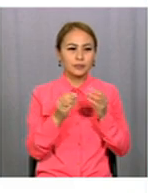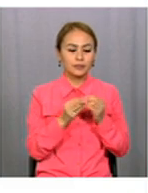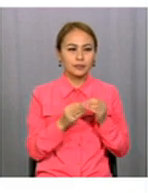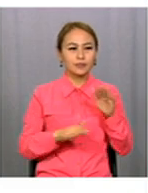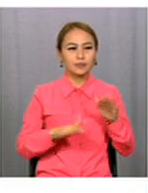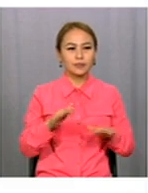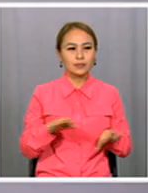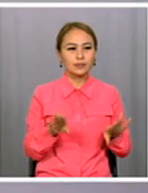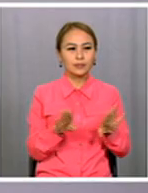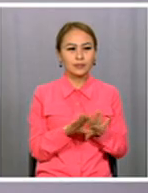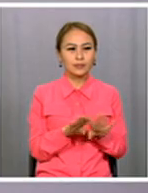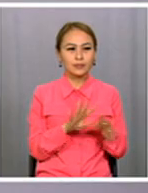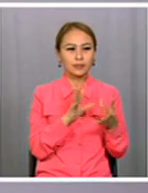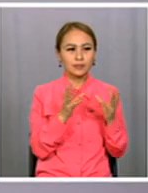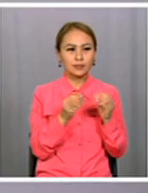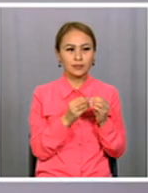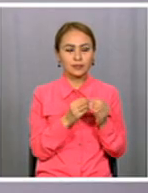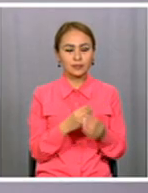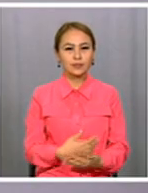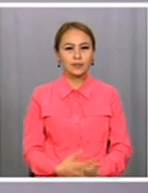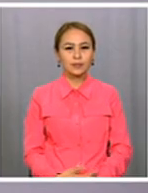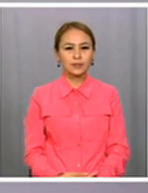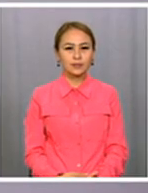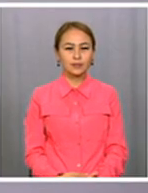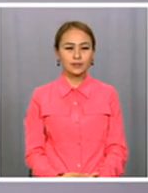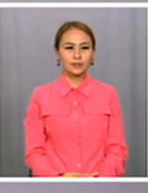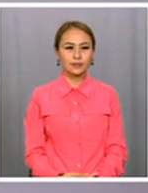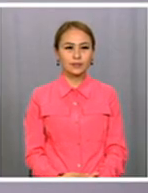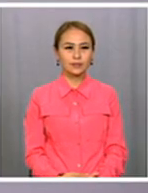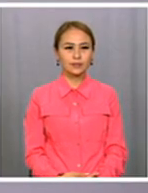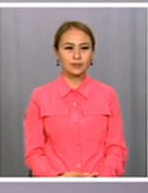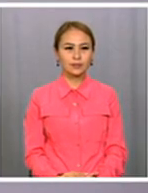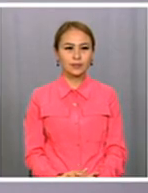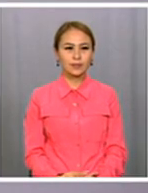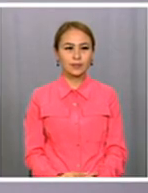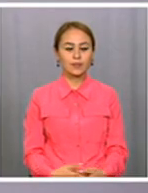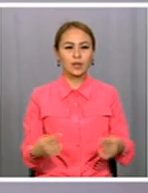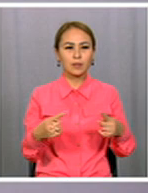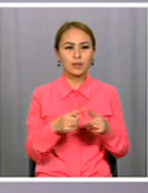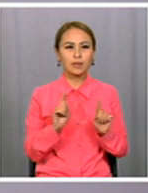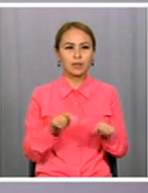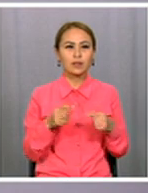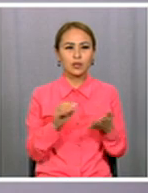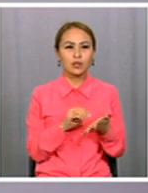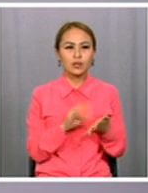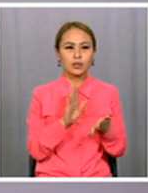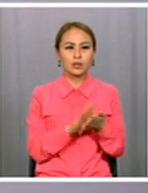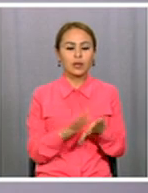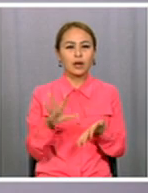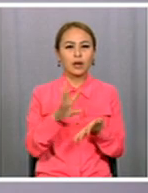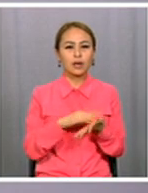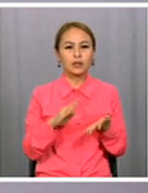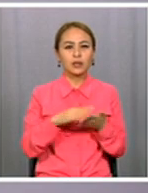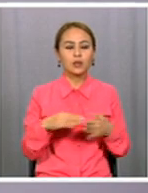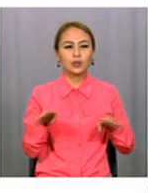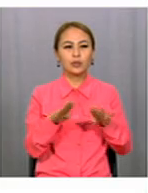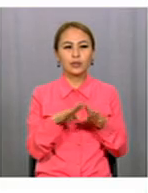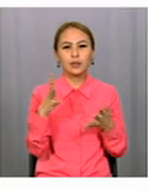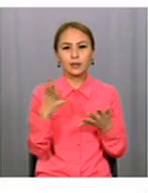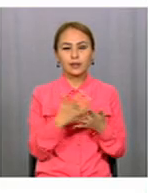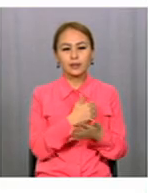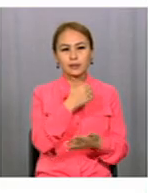теңселгенін көрдім, темір бұғаулар тозғасын. Оқушылар, берілген үзінділерден қайталау түрін анықтаңыздар.